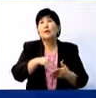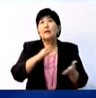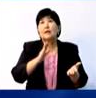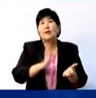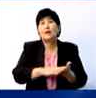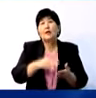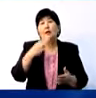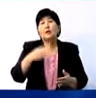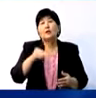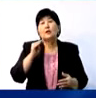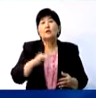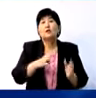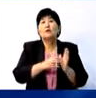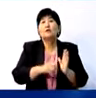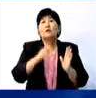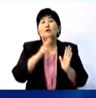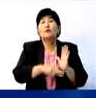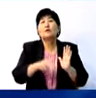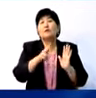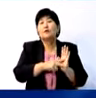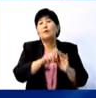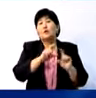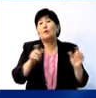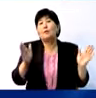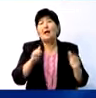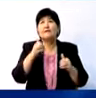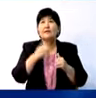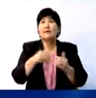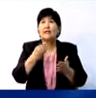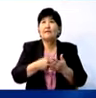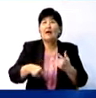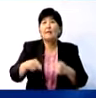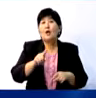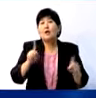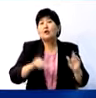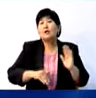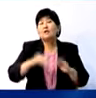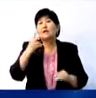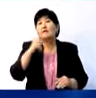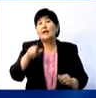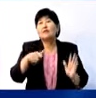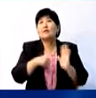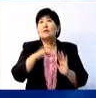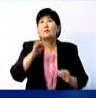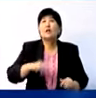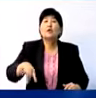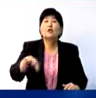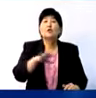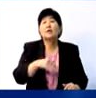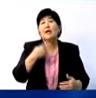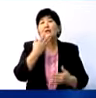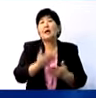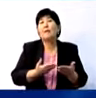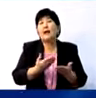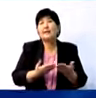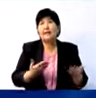зарегистрированы 40 988 субъектов малого и среднего бизнеса, что выше на 2,7% республиканского показателя.